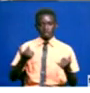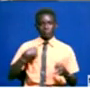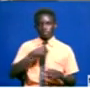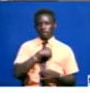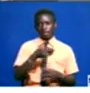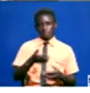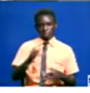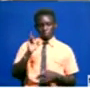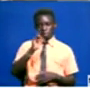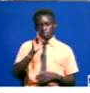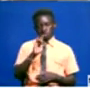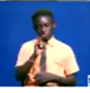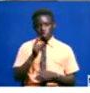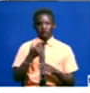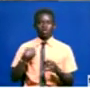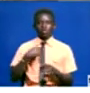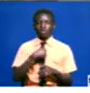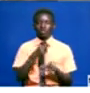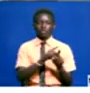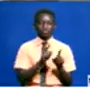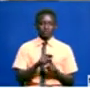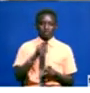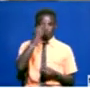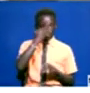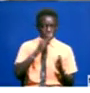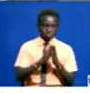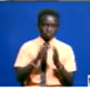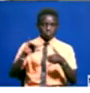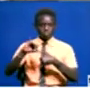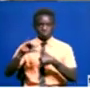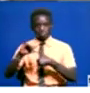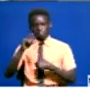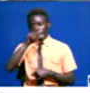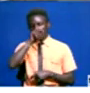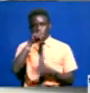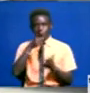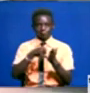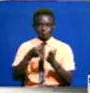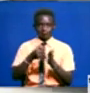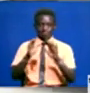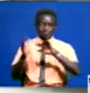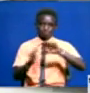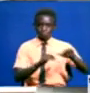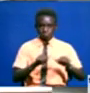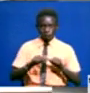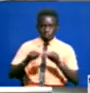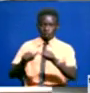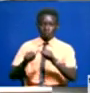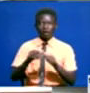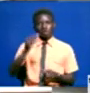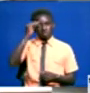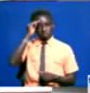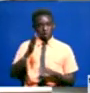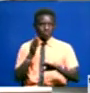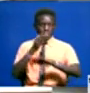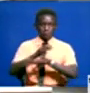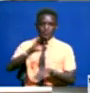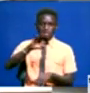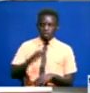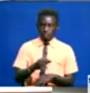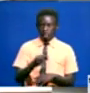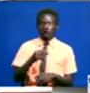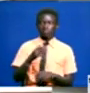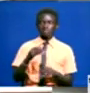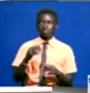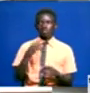vile vile YouTube at KBC Channel 1. Bila shaka mtazamaji, tukiendelea ni kwa zaidi ya wanafunzi 3,000 wa somo la wanasheria